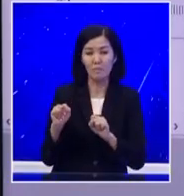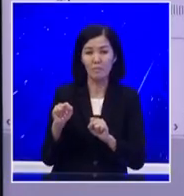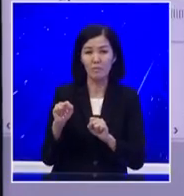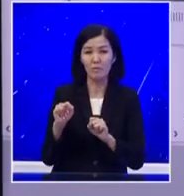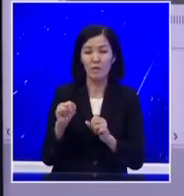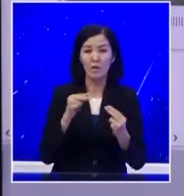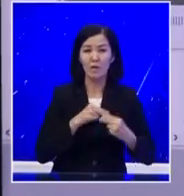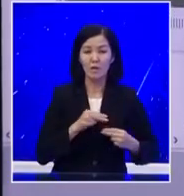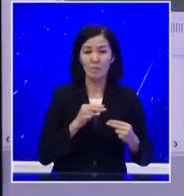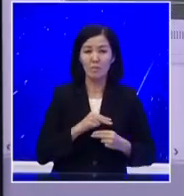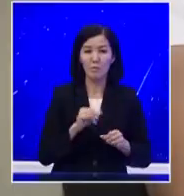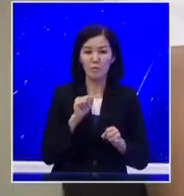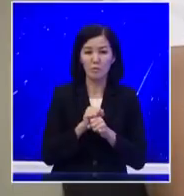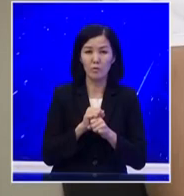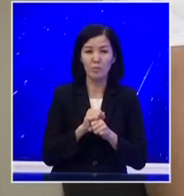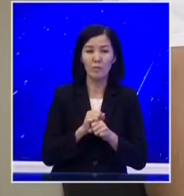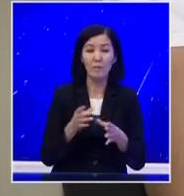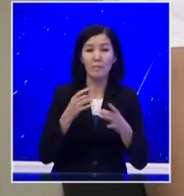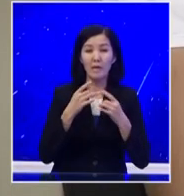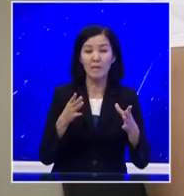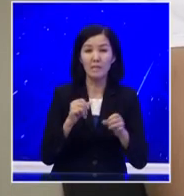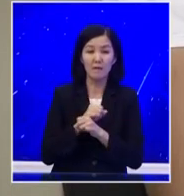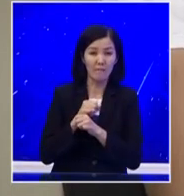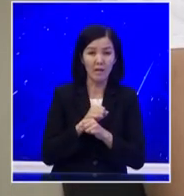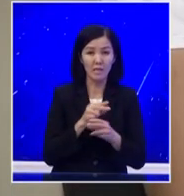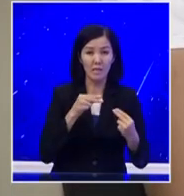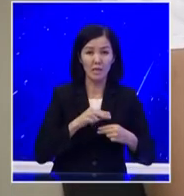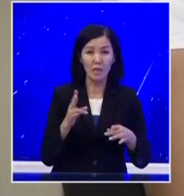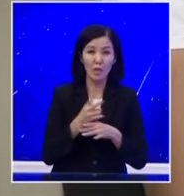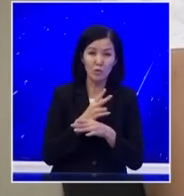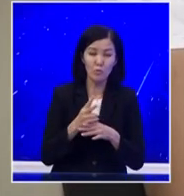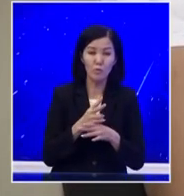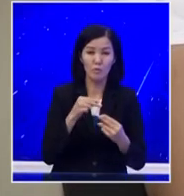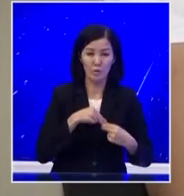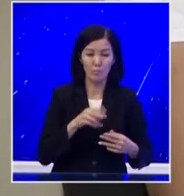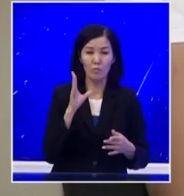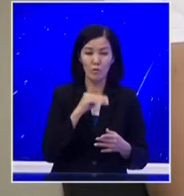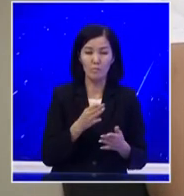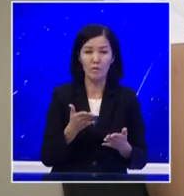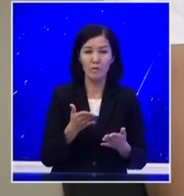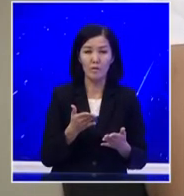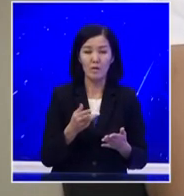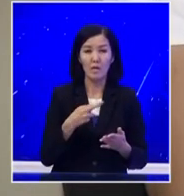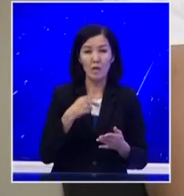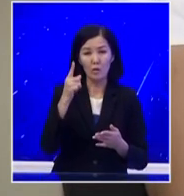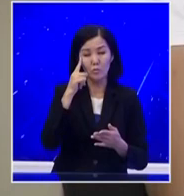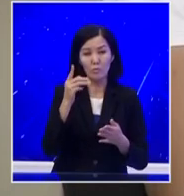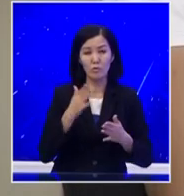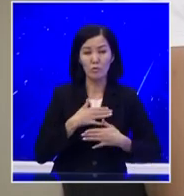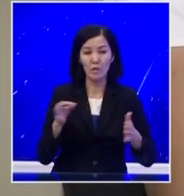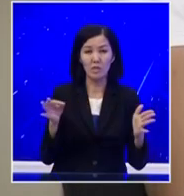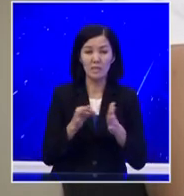работаем режиме нон-стоп и в праздники и выходные и и в ночное время суток бывают работаем я думаю то что наша цель это